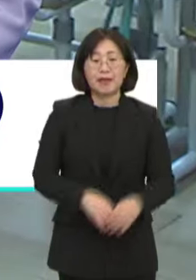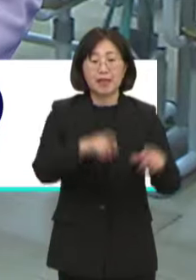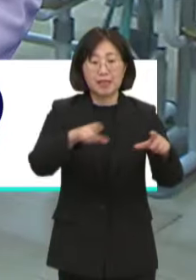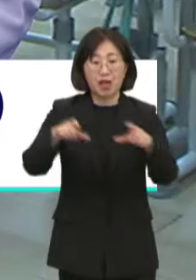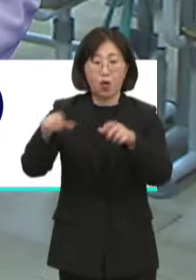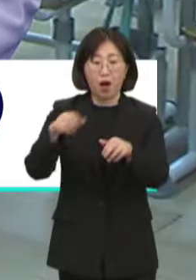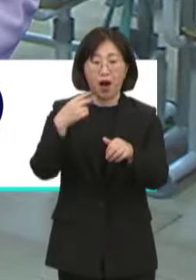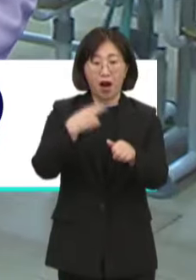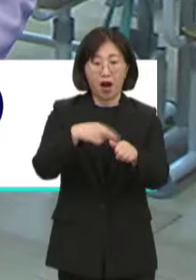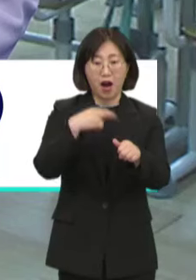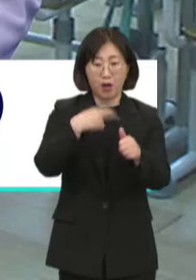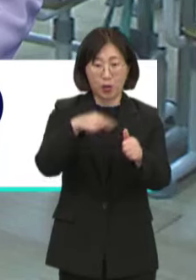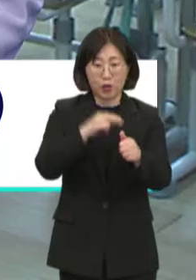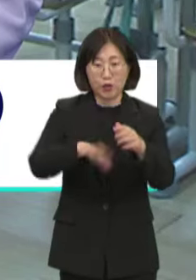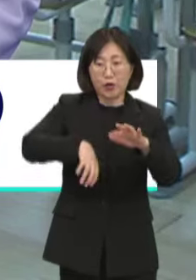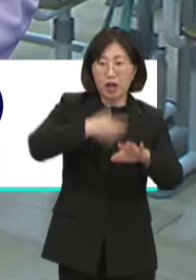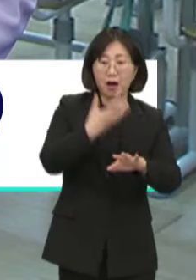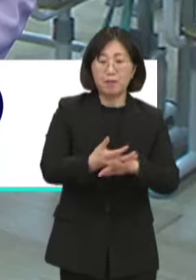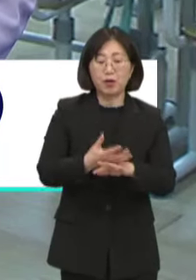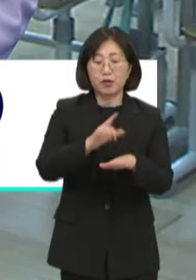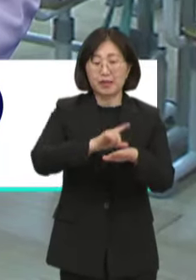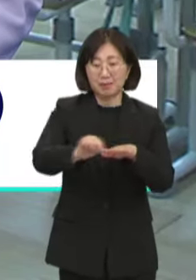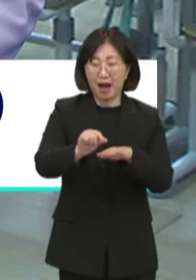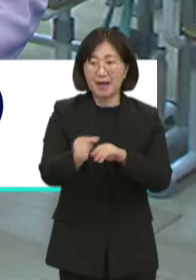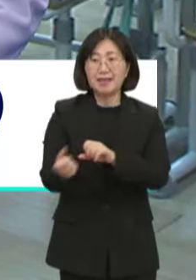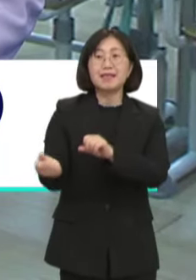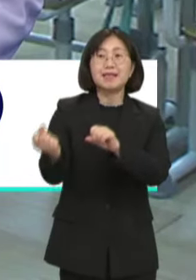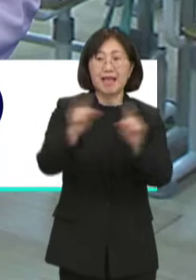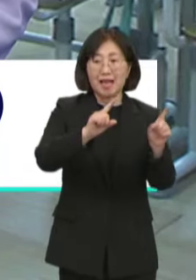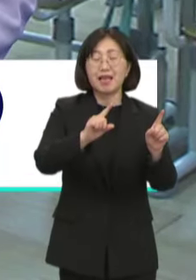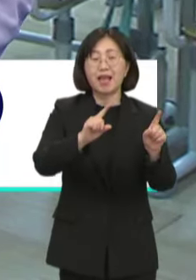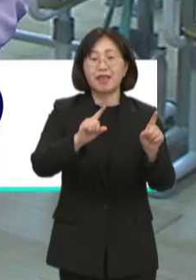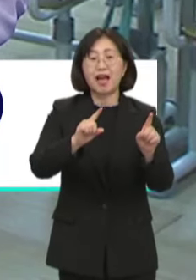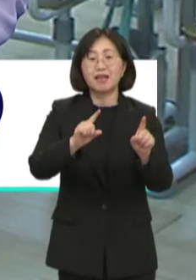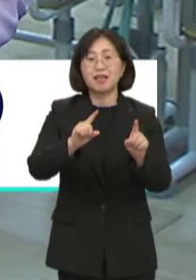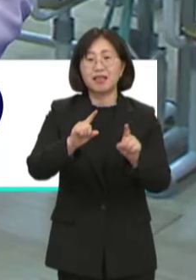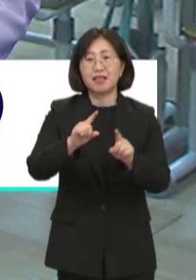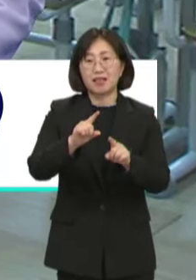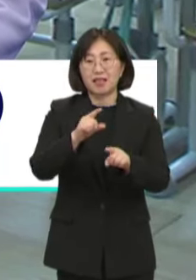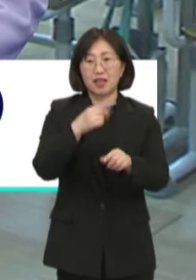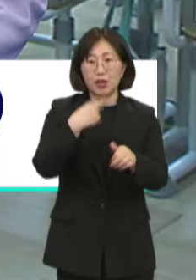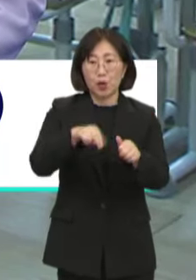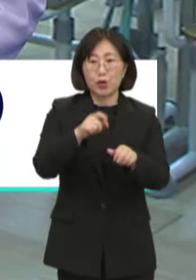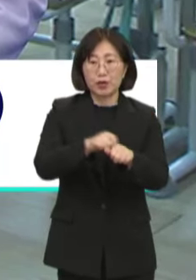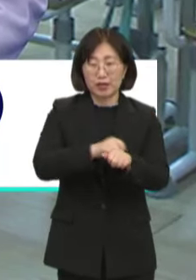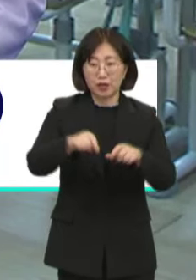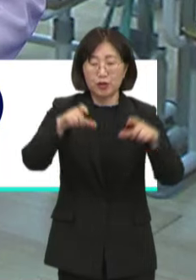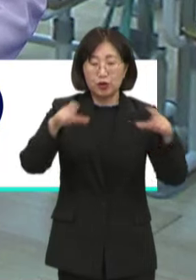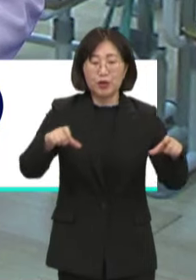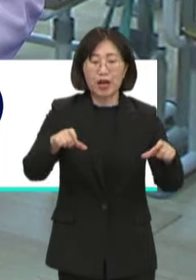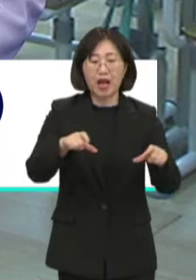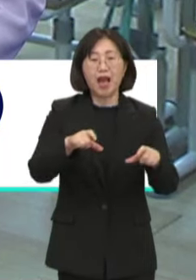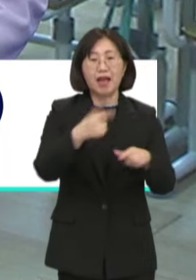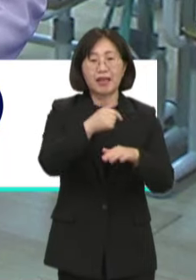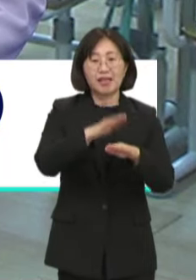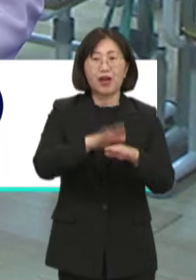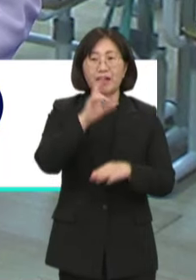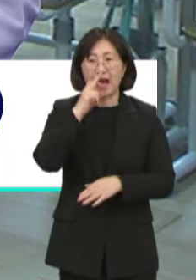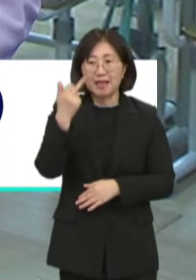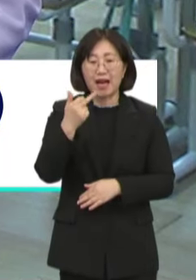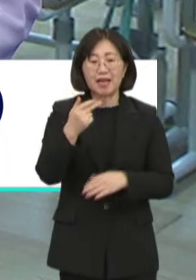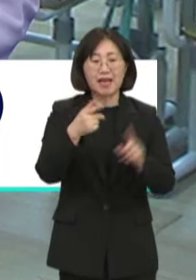지역발 교육혁명으로 비수도권을 살리겠다는 정부의 교육발전특구에 대전과 아산, 서산이 1차